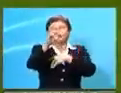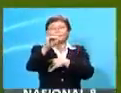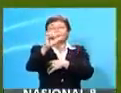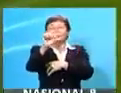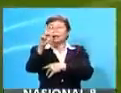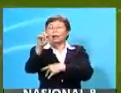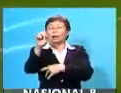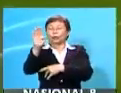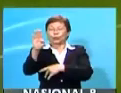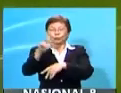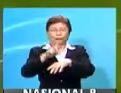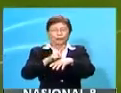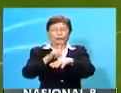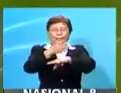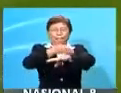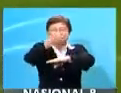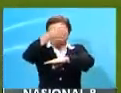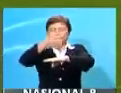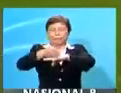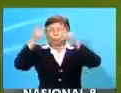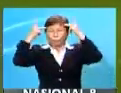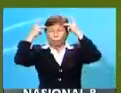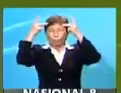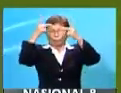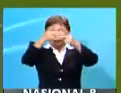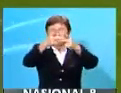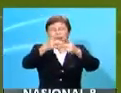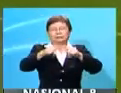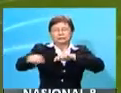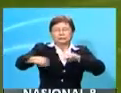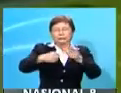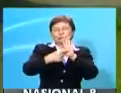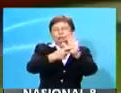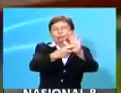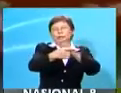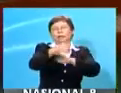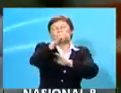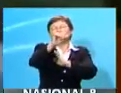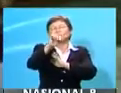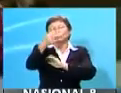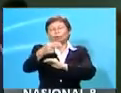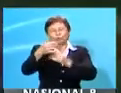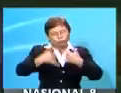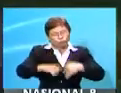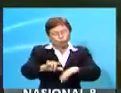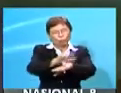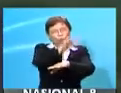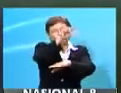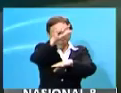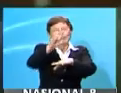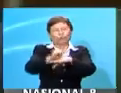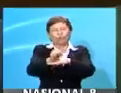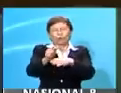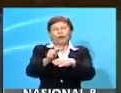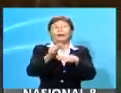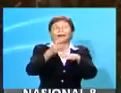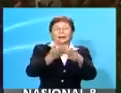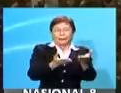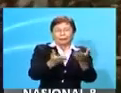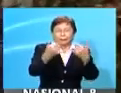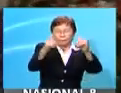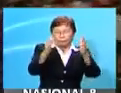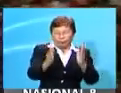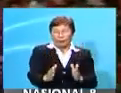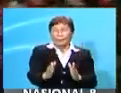felda mempagar tiga di bentung Pahang kenyataan itu seakan-akan gambaran awal dolah bakal terus menggunakan khidmat pemain tempatan dalam Siri